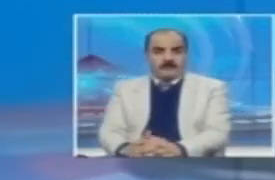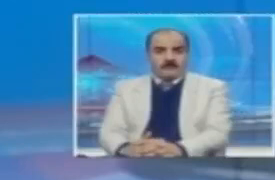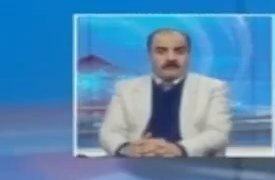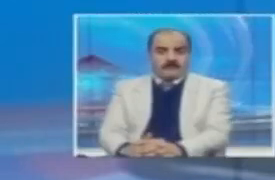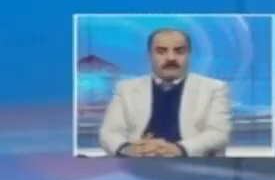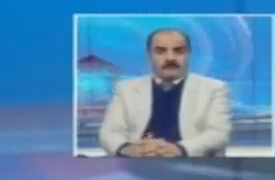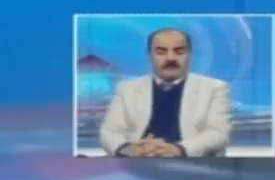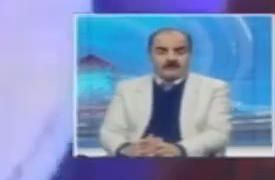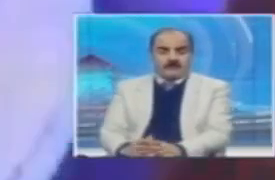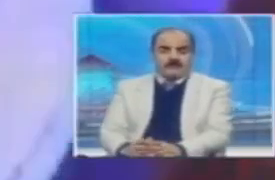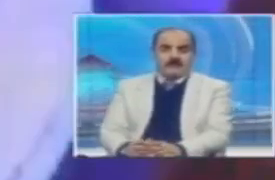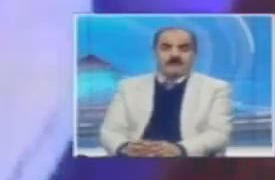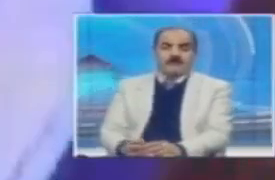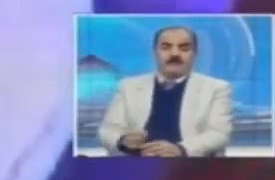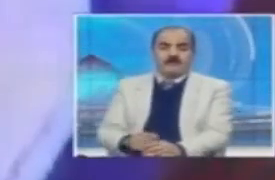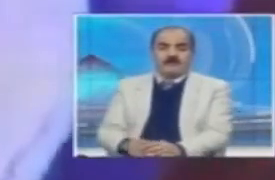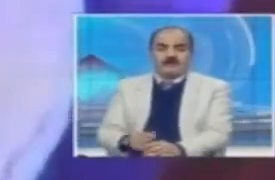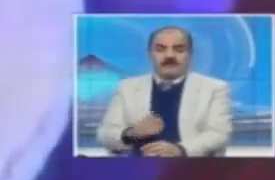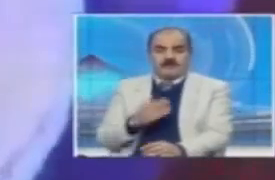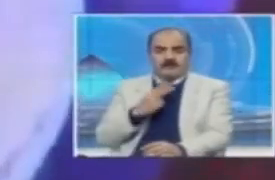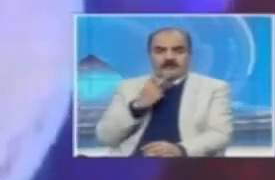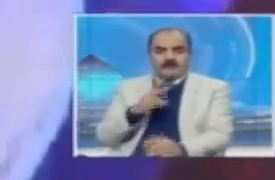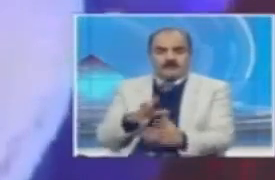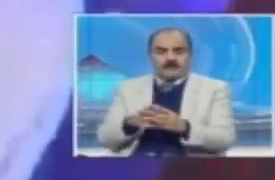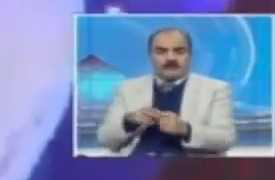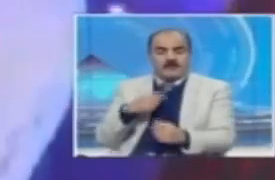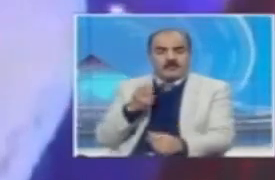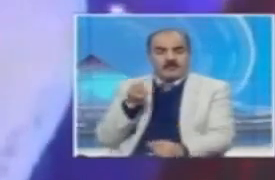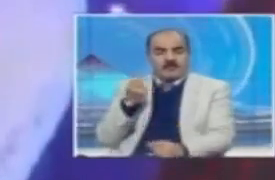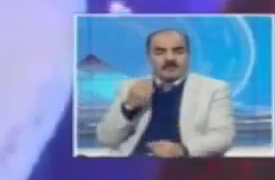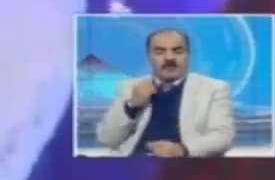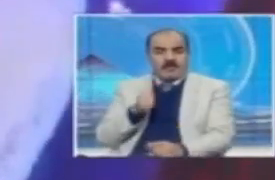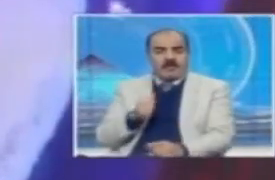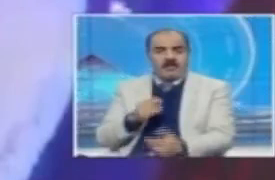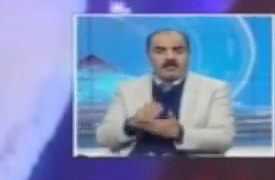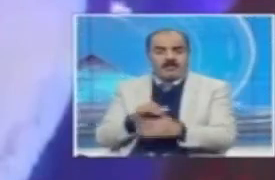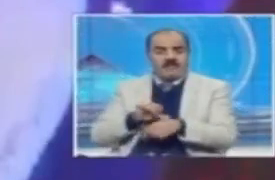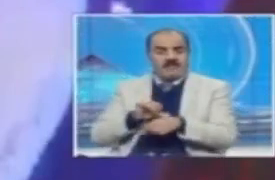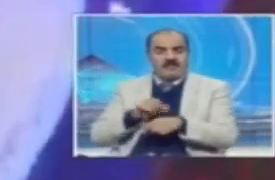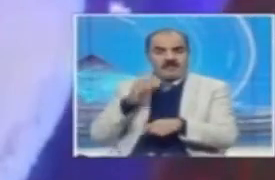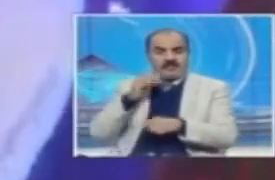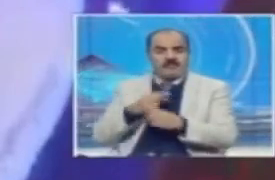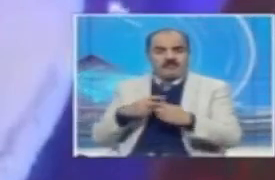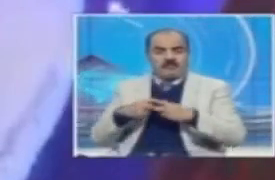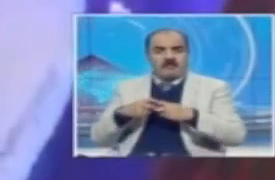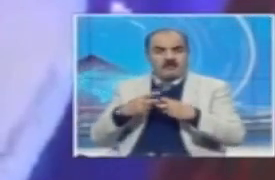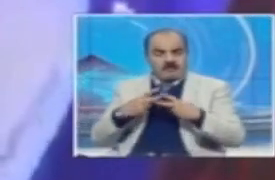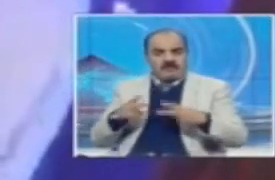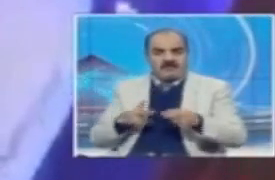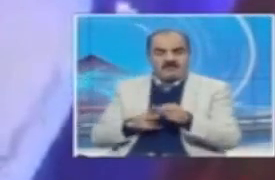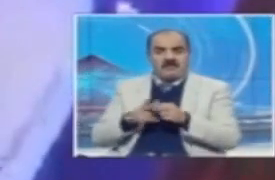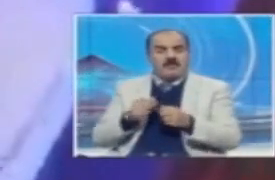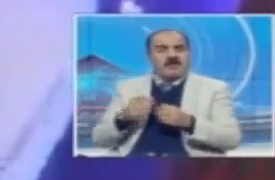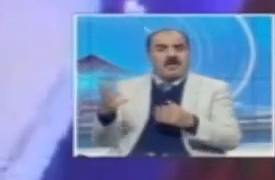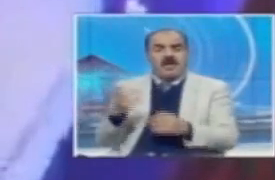يعني بالفعل وصلت الآن دكتورة نيفين الكيلاني وزيرة الثقافة إلى مقر المركز لافتتاح المتحف الذي